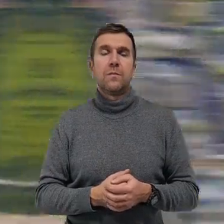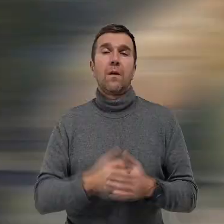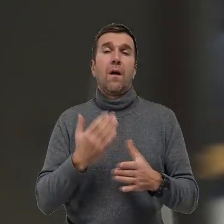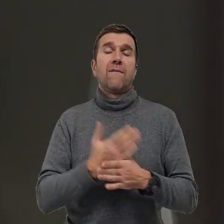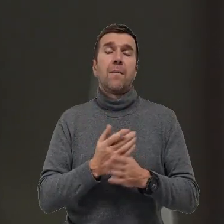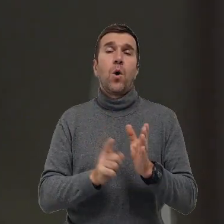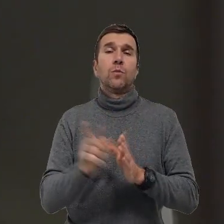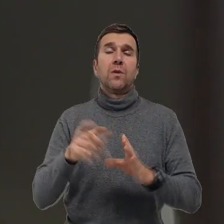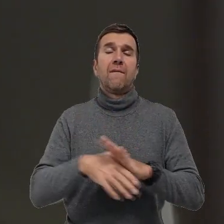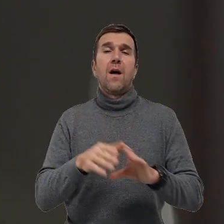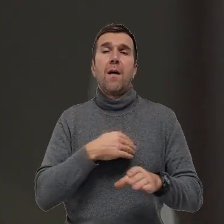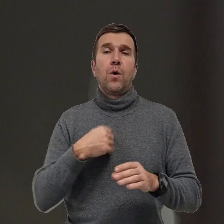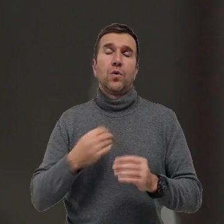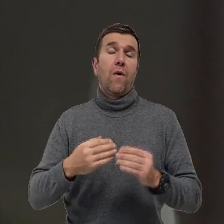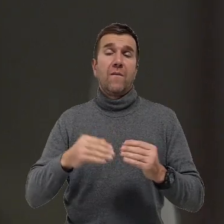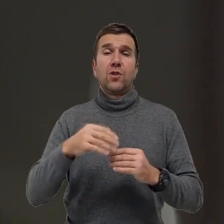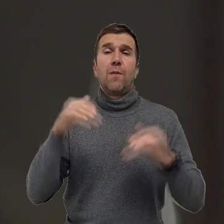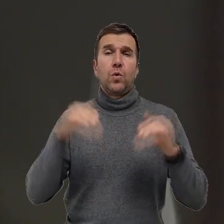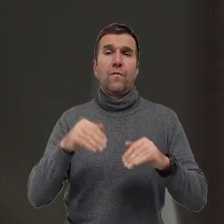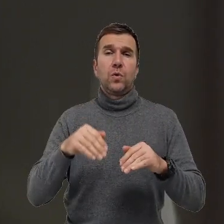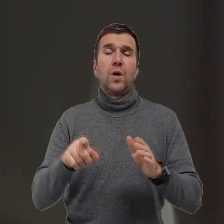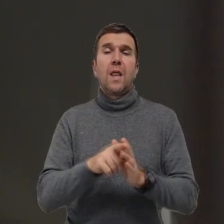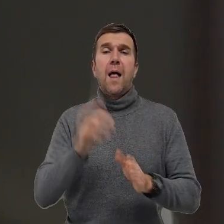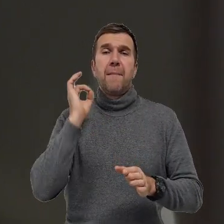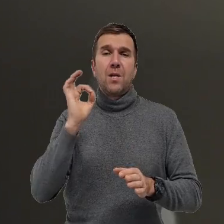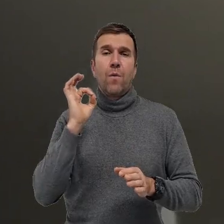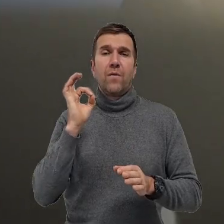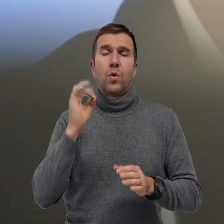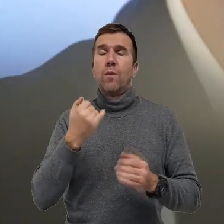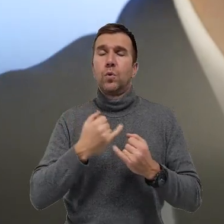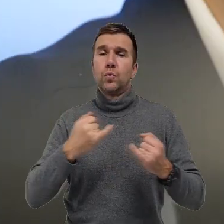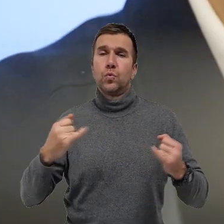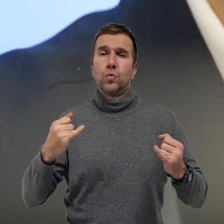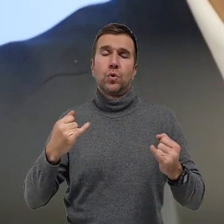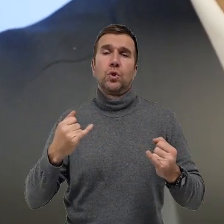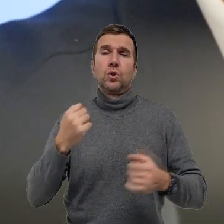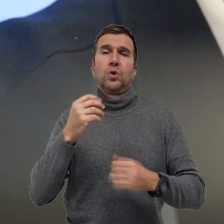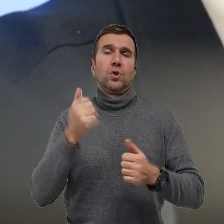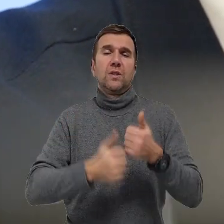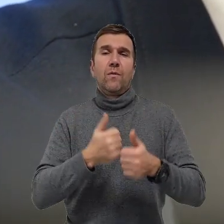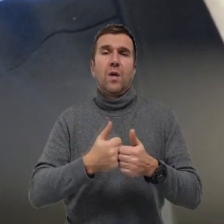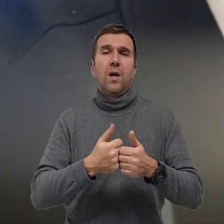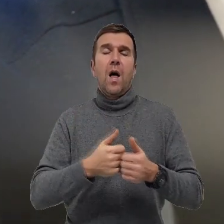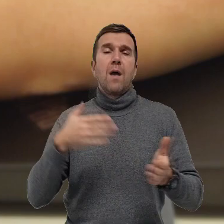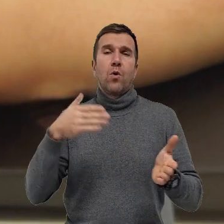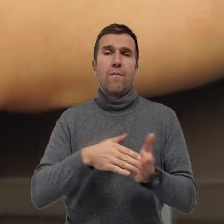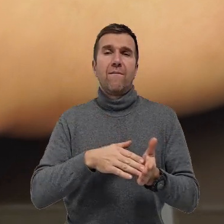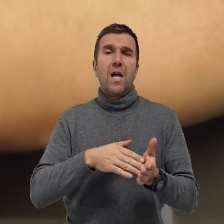Branża kosmiczna w Polsce stwarza coraz większe możliwości dla specjalistów o bardzo różnorodnych kompetencjach.